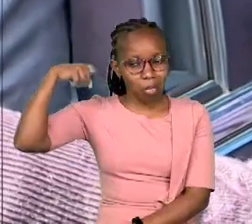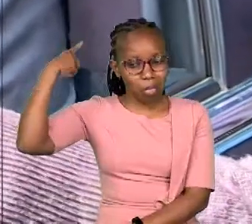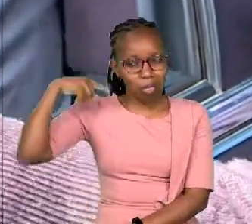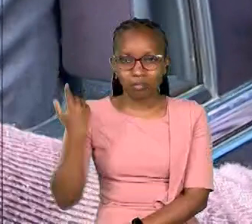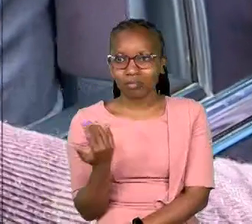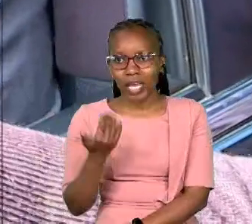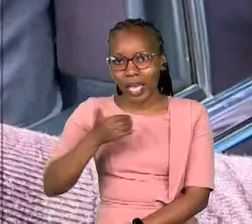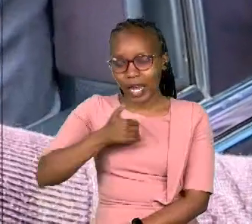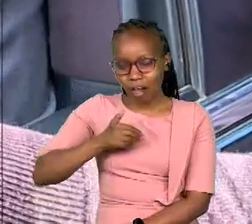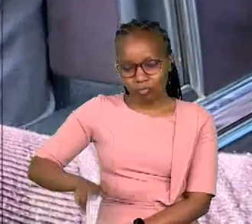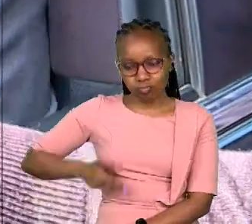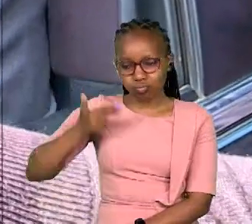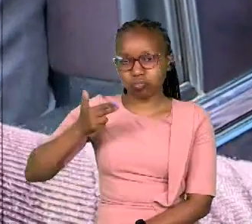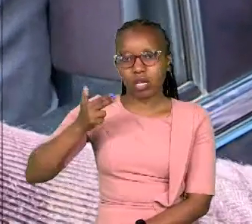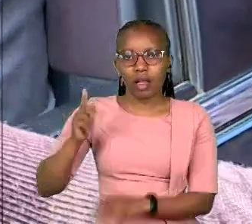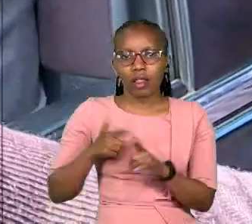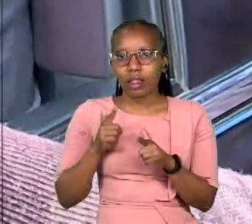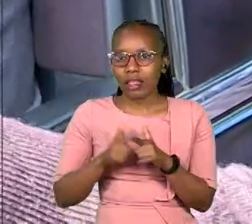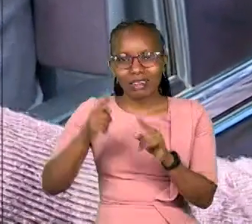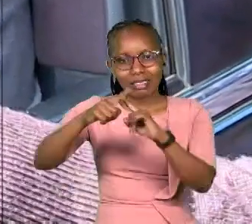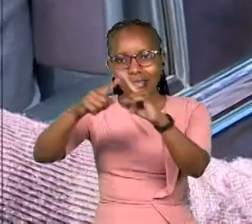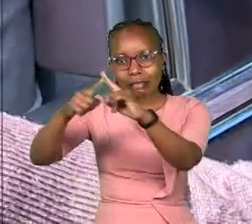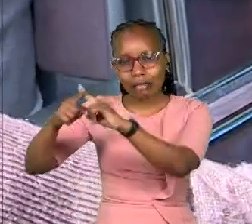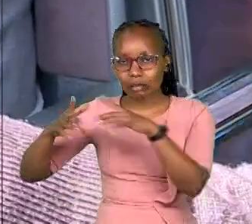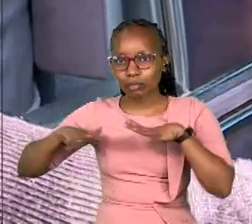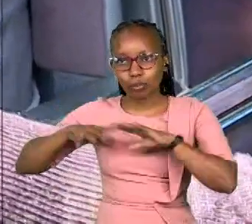silaha, atasababisha maafa kama haya. Kwa hivyo